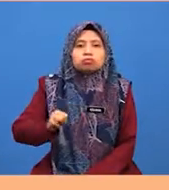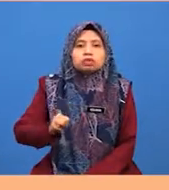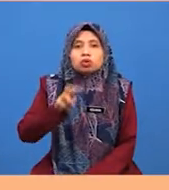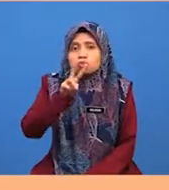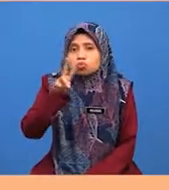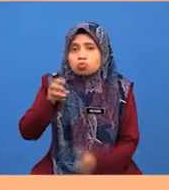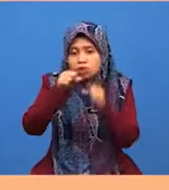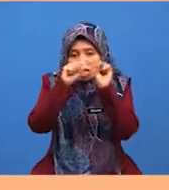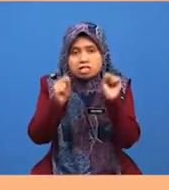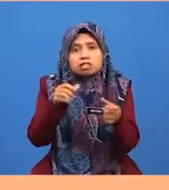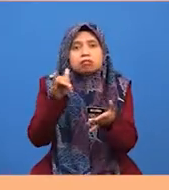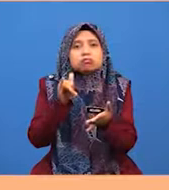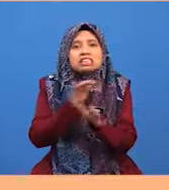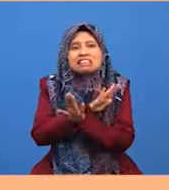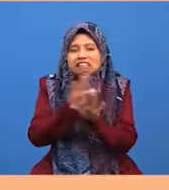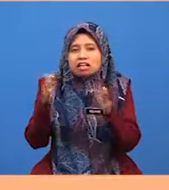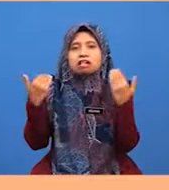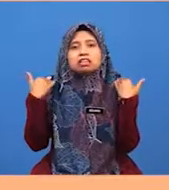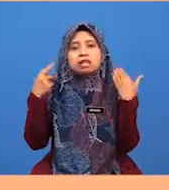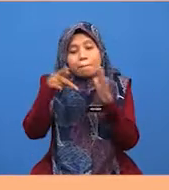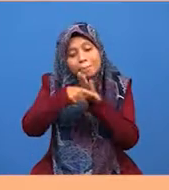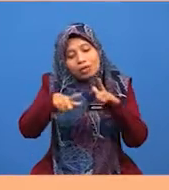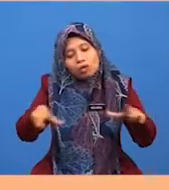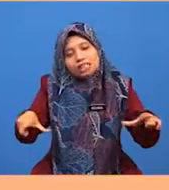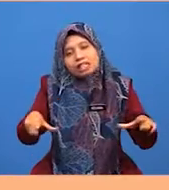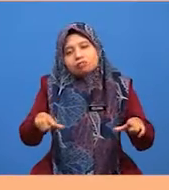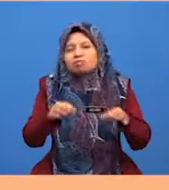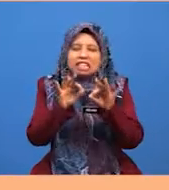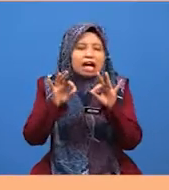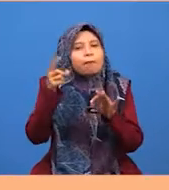kedua-dua subjek ini tidak ada perluasan.